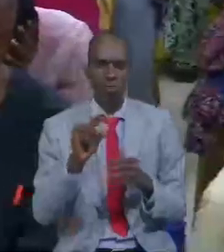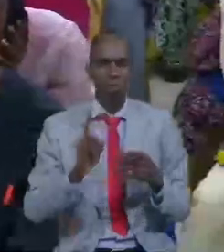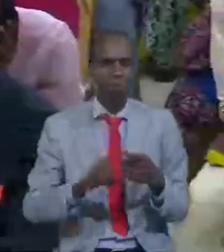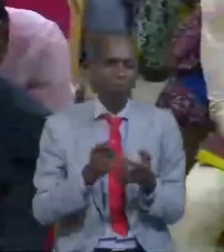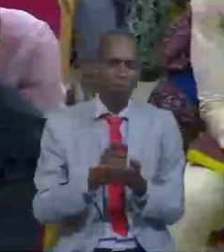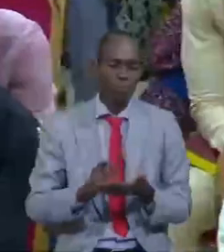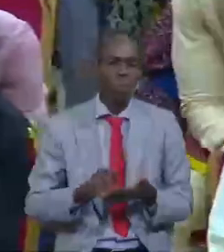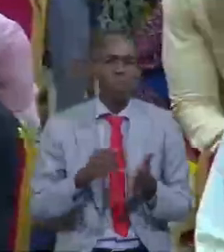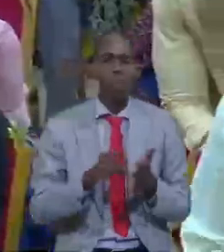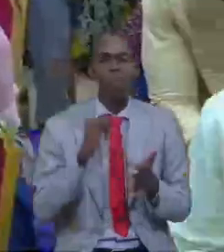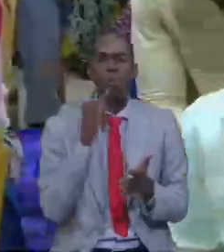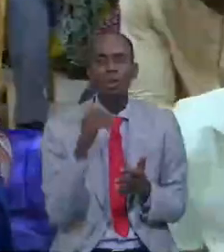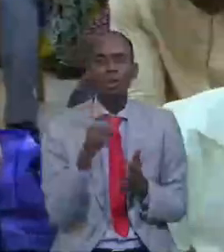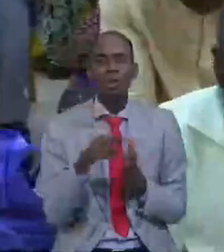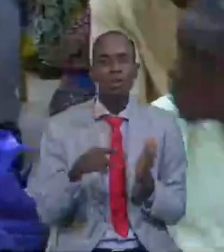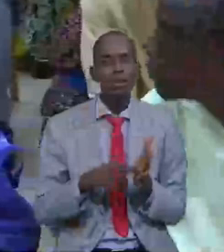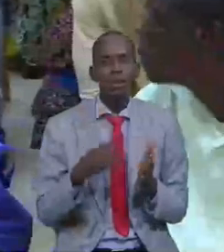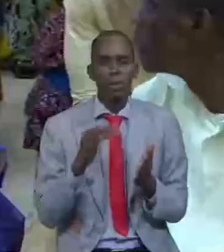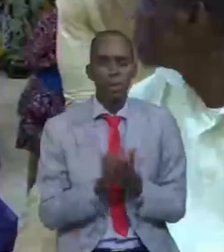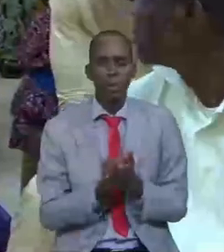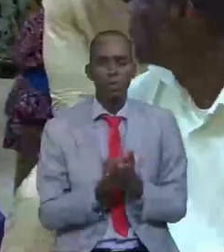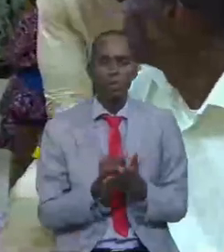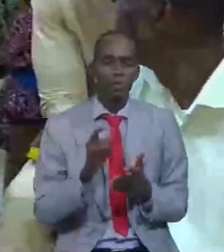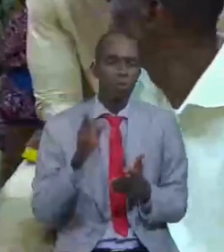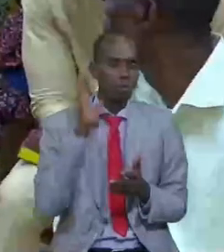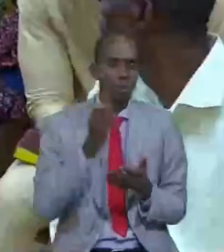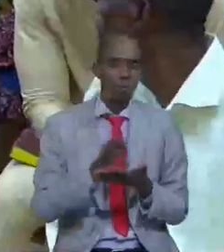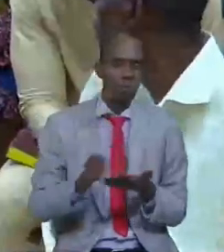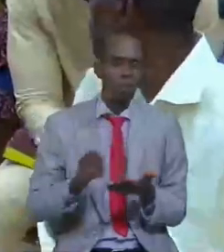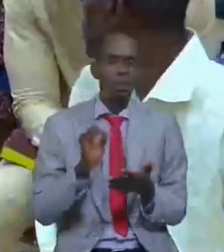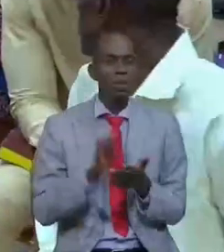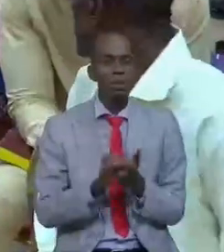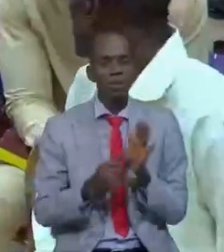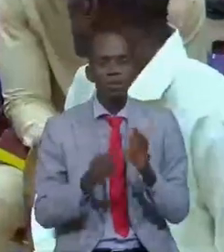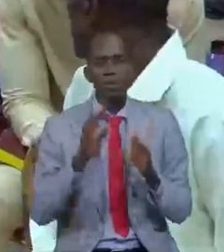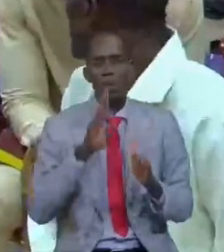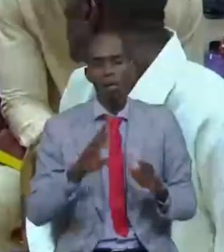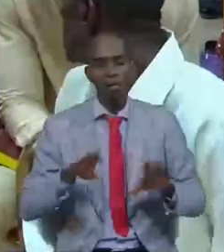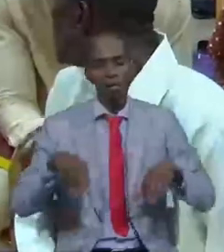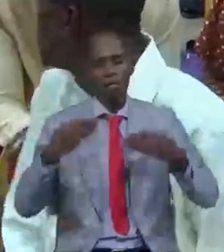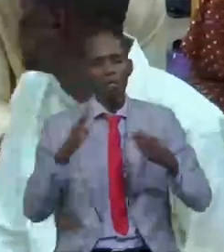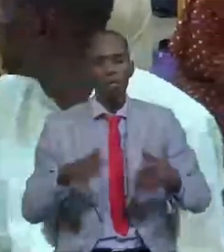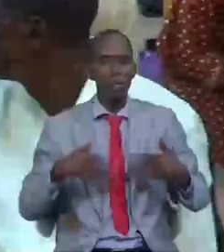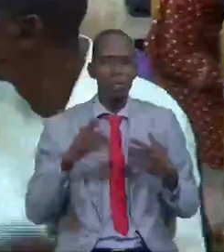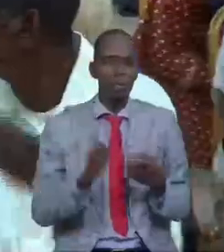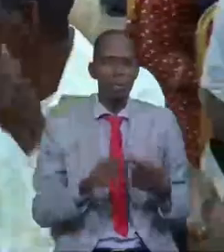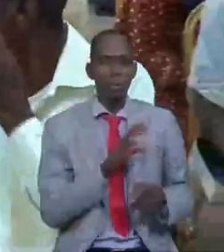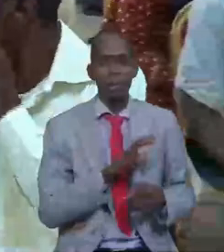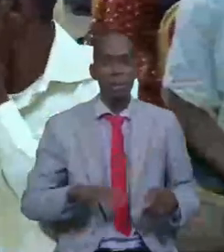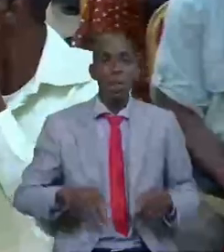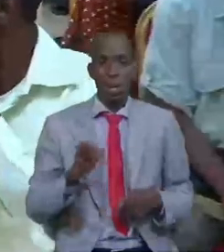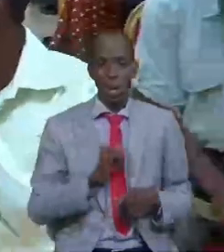garder donc le registre que vous avez dans votre vie au Seigneur et qui vous a donné son salut. Je vais prier après pour votre guérison. Mais avant